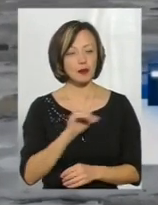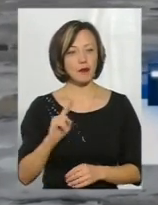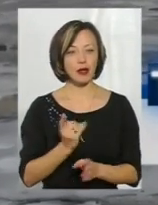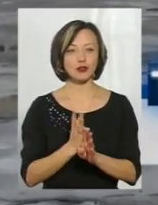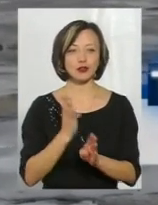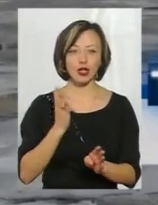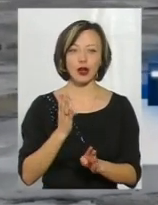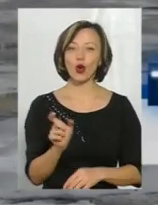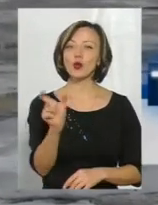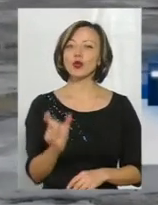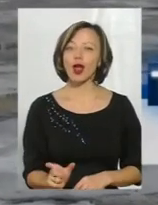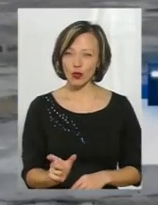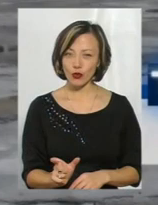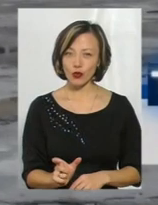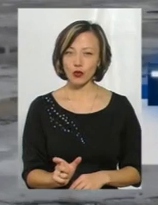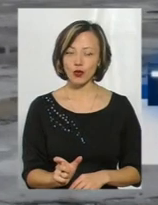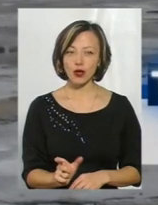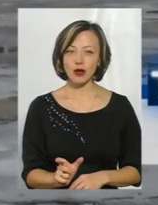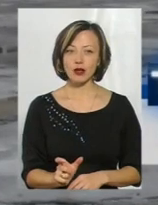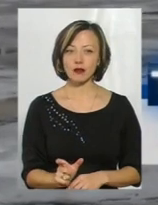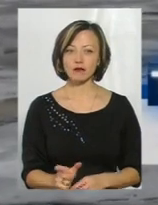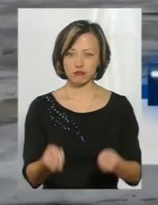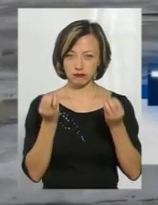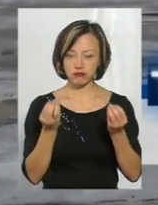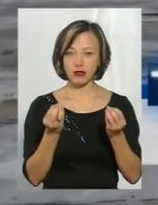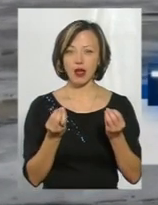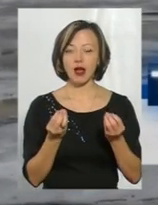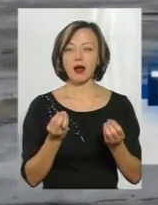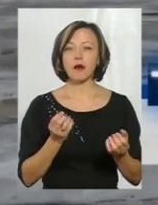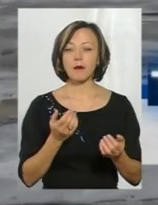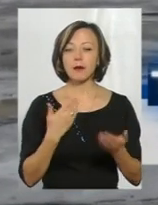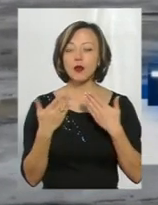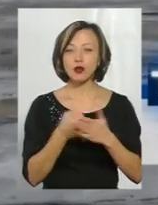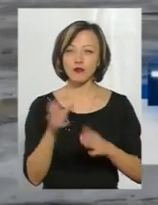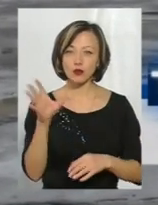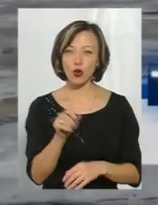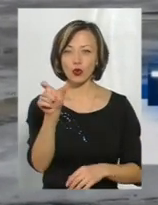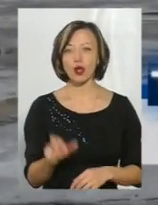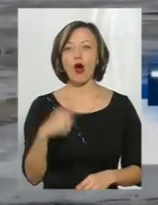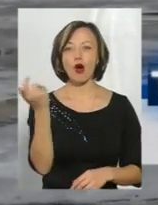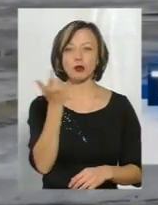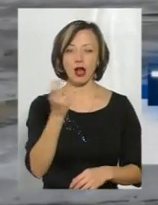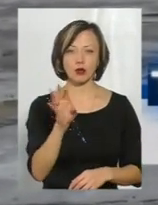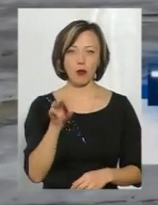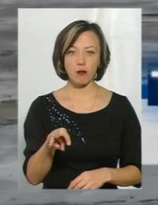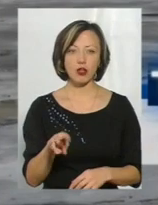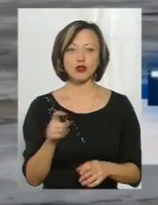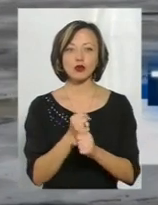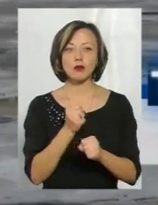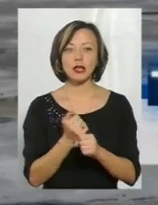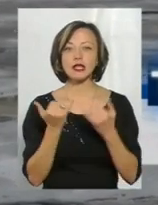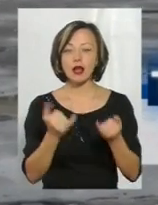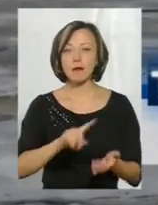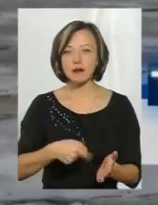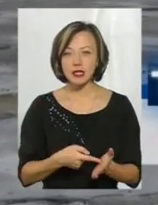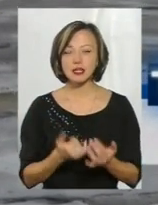все, людиною такою з великою людиною підходити до всього і людиною-господарником. Що щось робити для